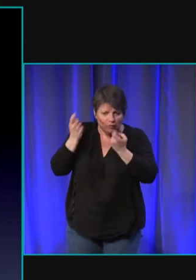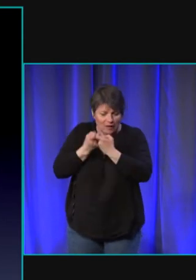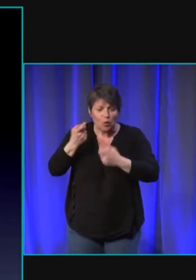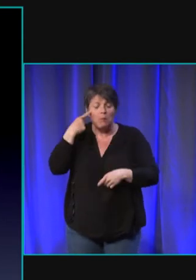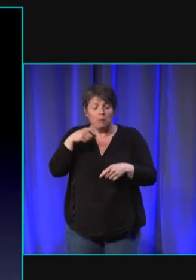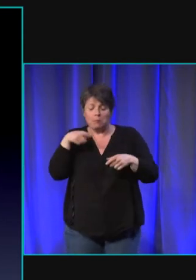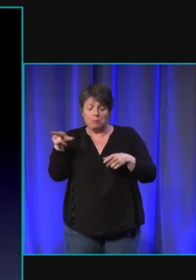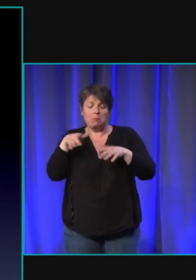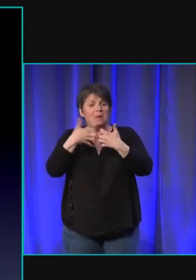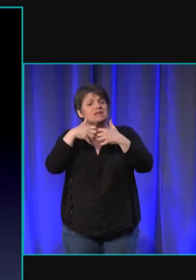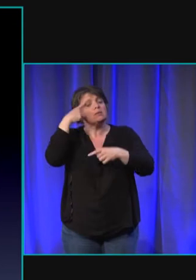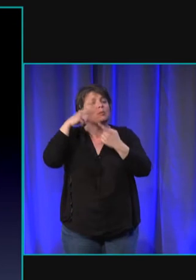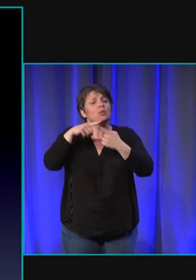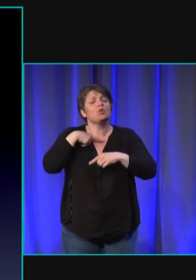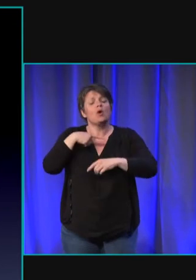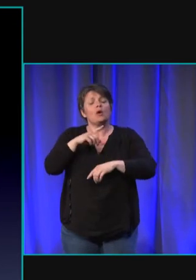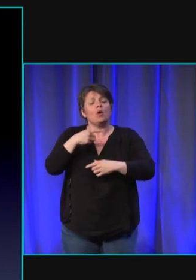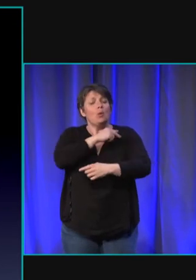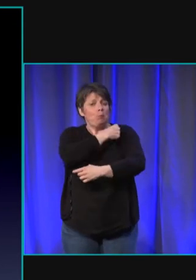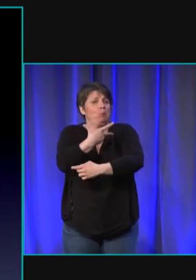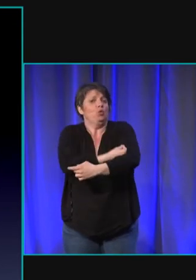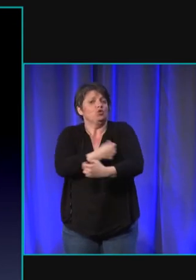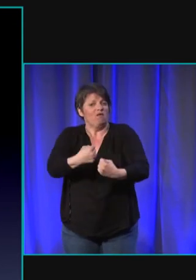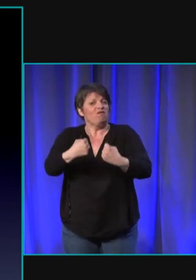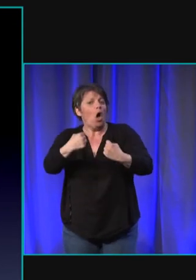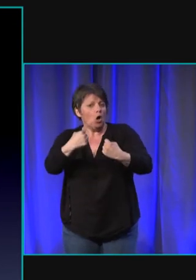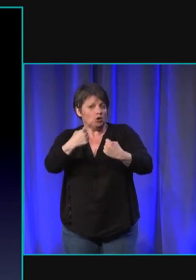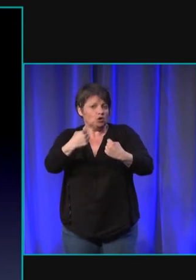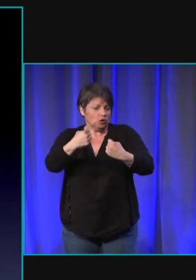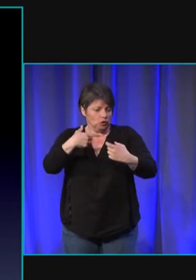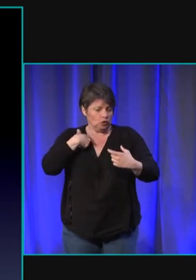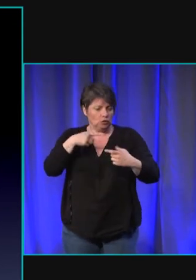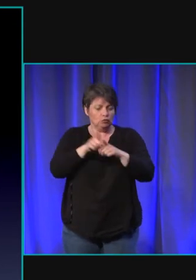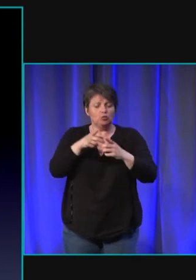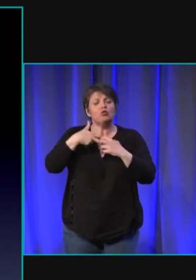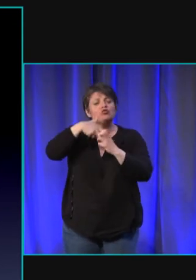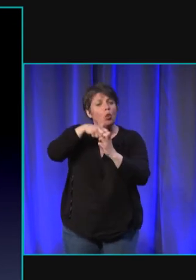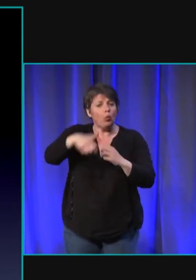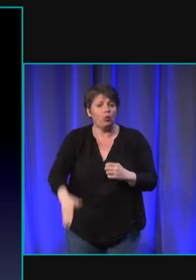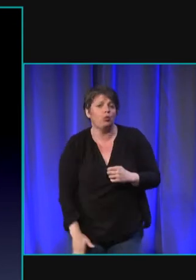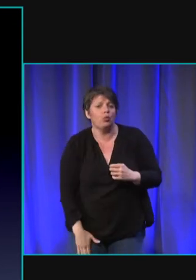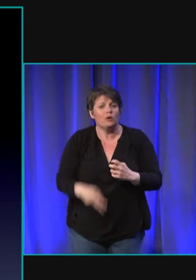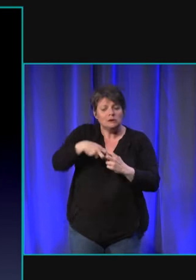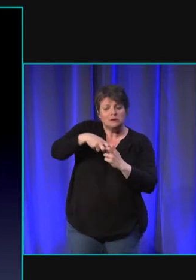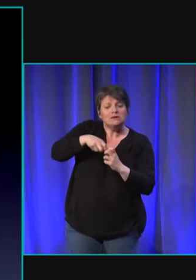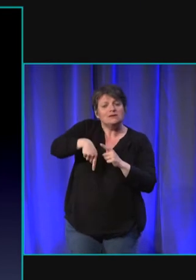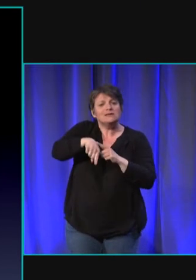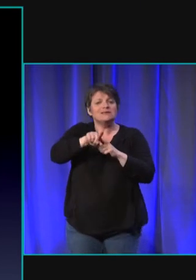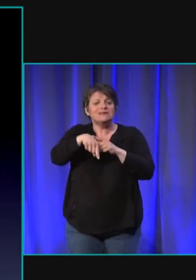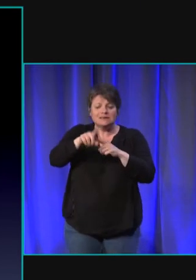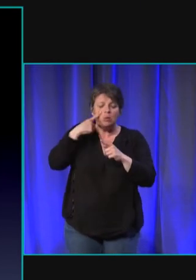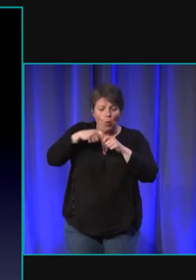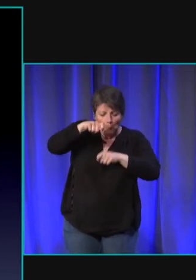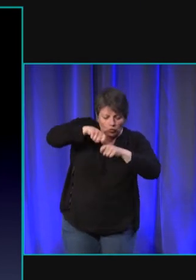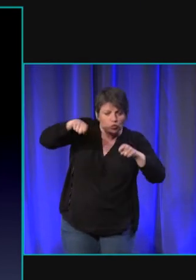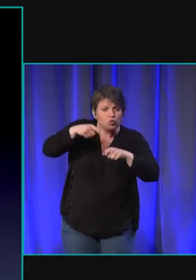musculaire. Donc, essentiellement au niveau des quadriceps, au niveau des extenseurs du genou. Et donc, en utilisant cet appareil-là, en